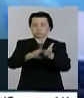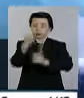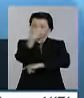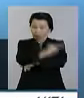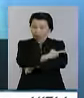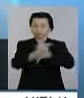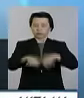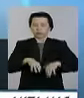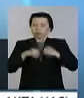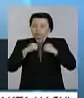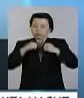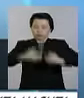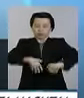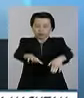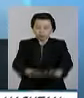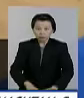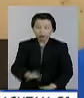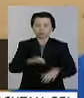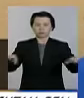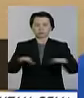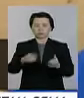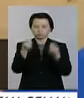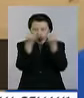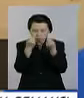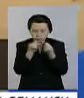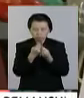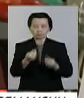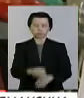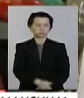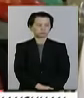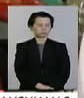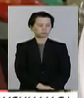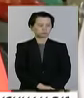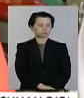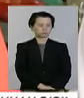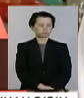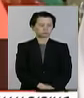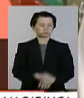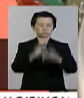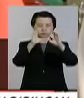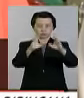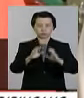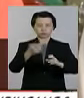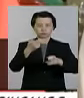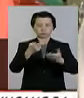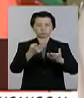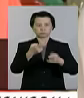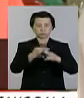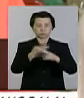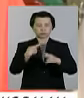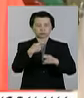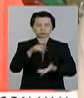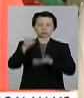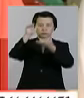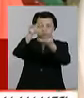harian, selimut dan tikar selain melakukan bancian. Nama, senada nama masa bencana ini, kita akan